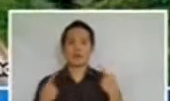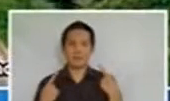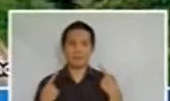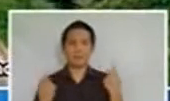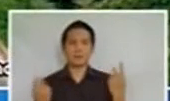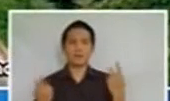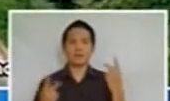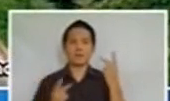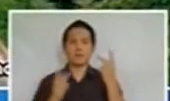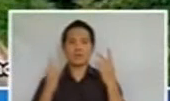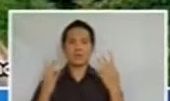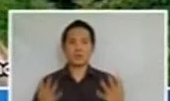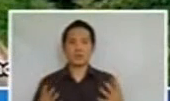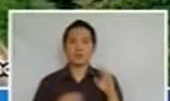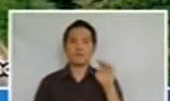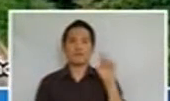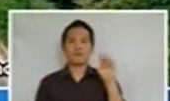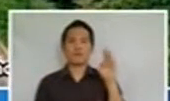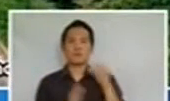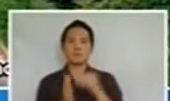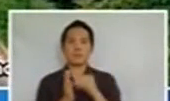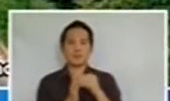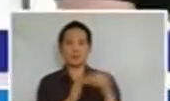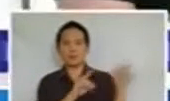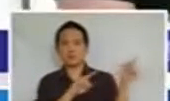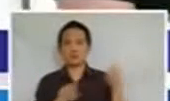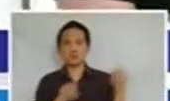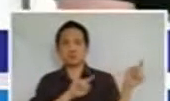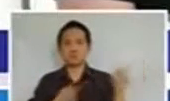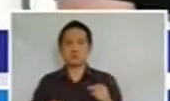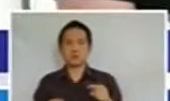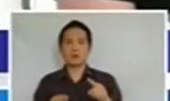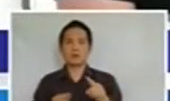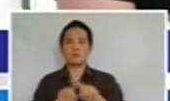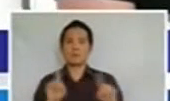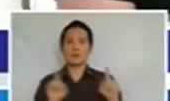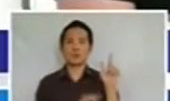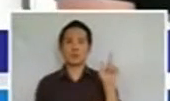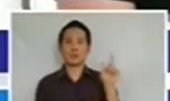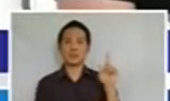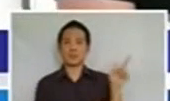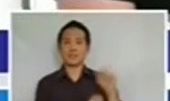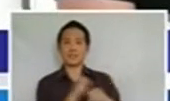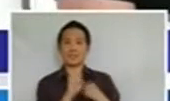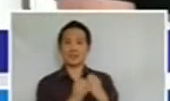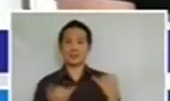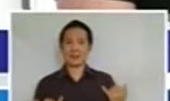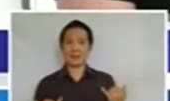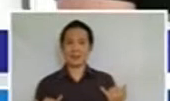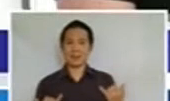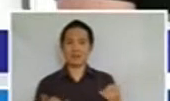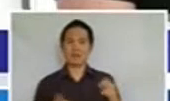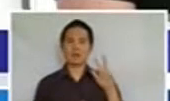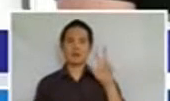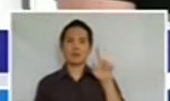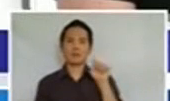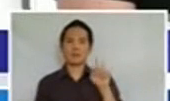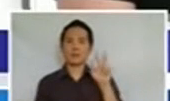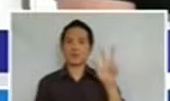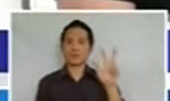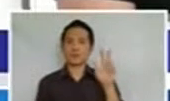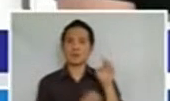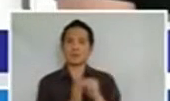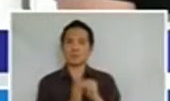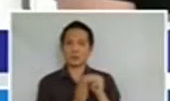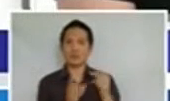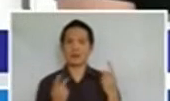tala, umabot na sa 113.7 million pesos ang revenue loss mula sa kanselasyon ng bookings sa